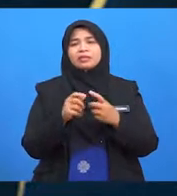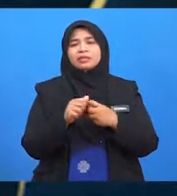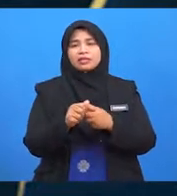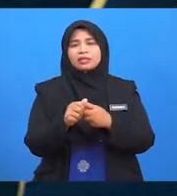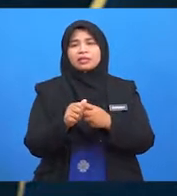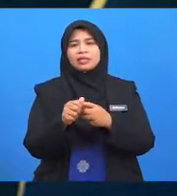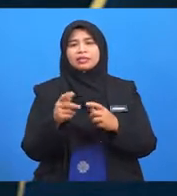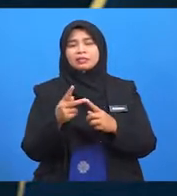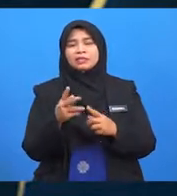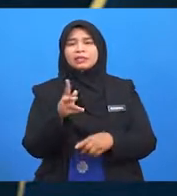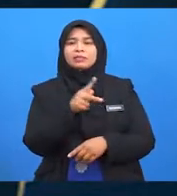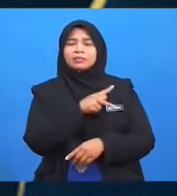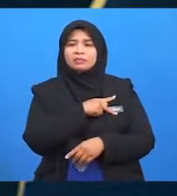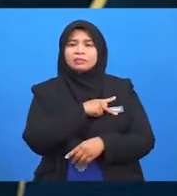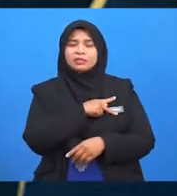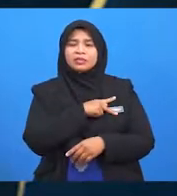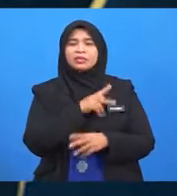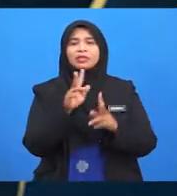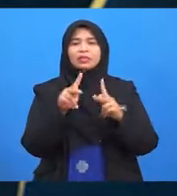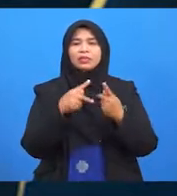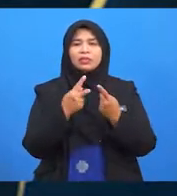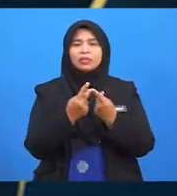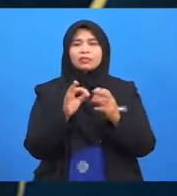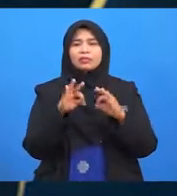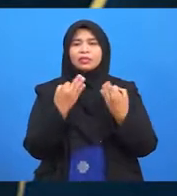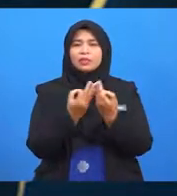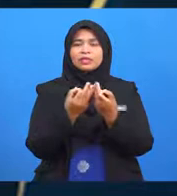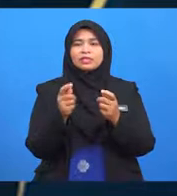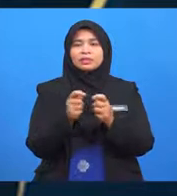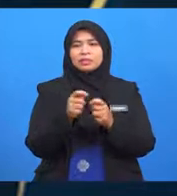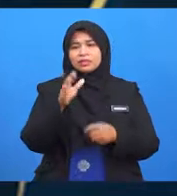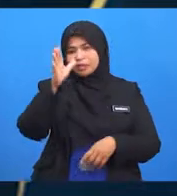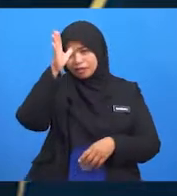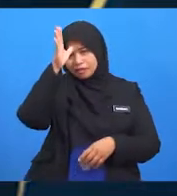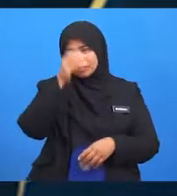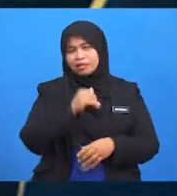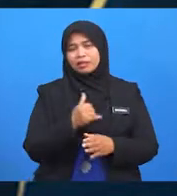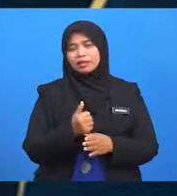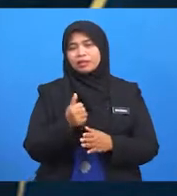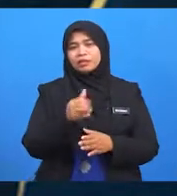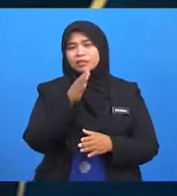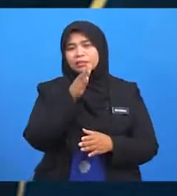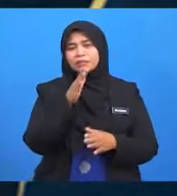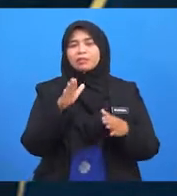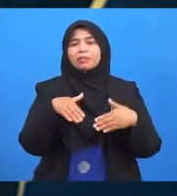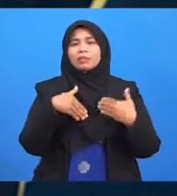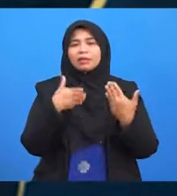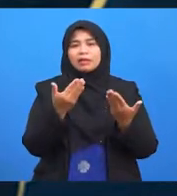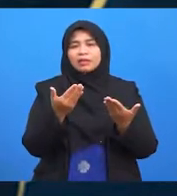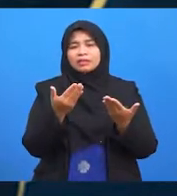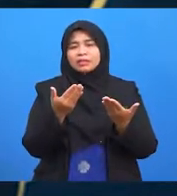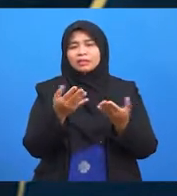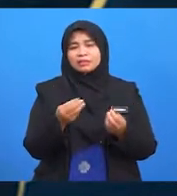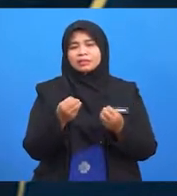keluarga seperti ayah atau ibu? Di sekolah, bagaimana hendak